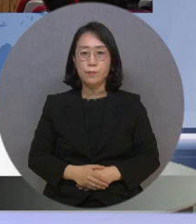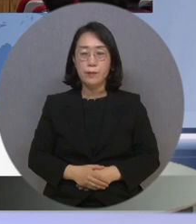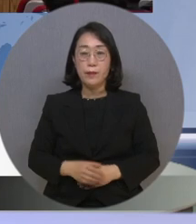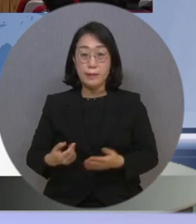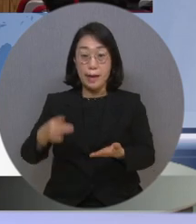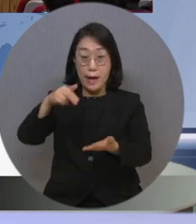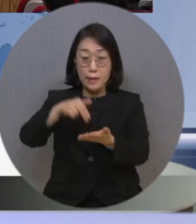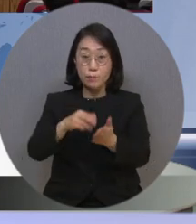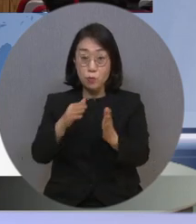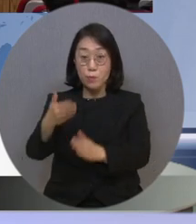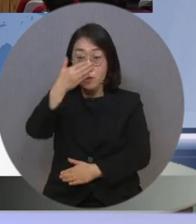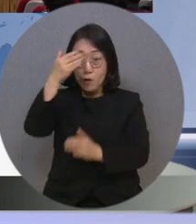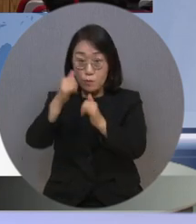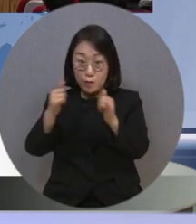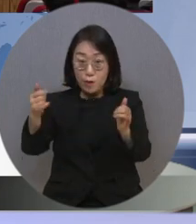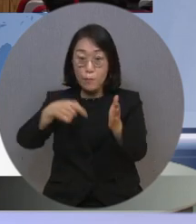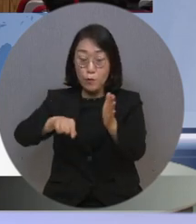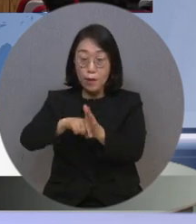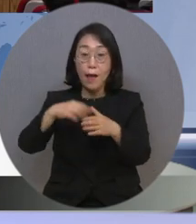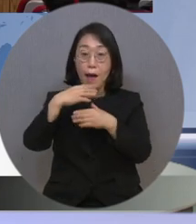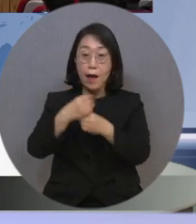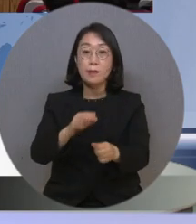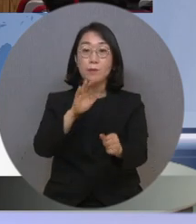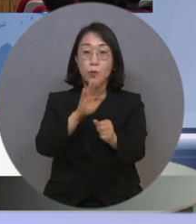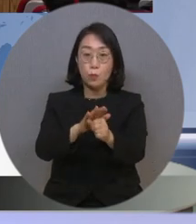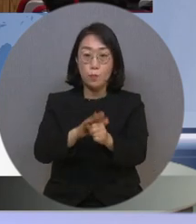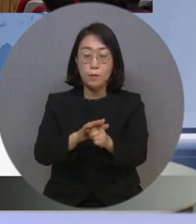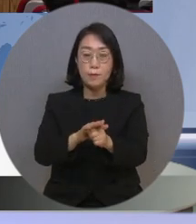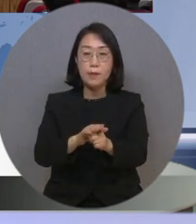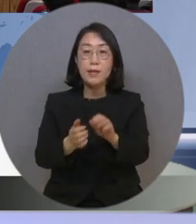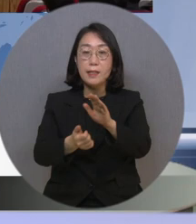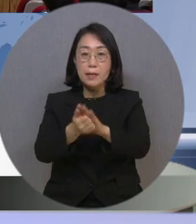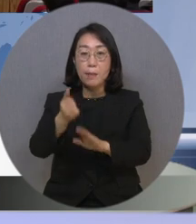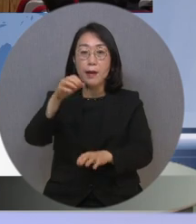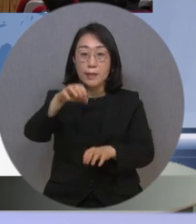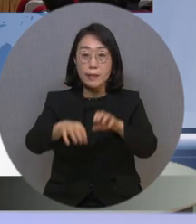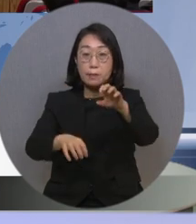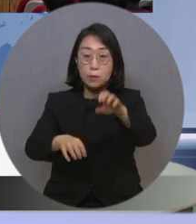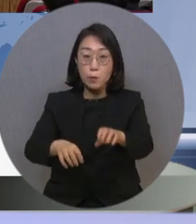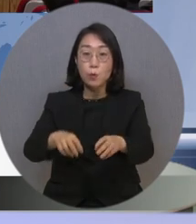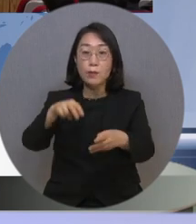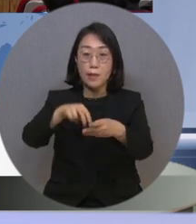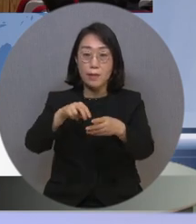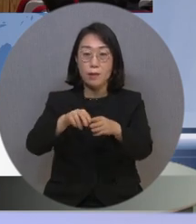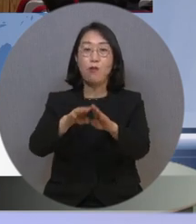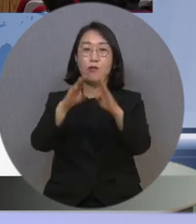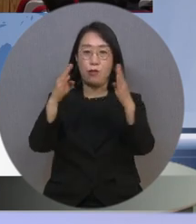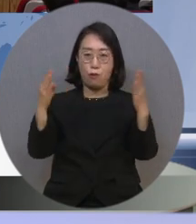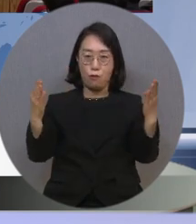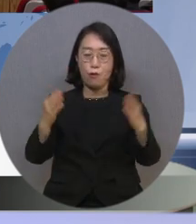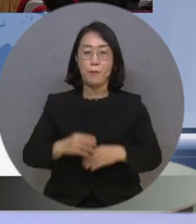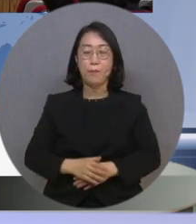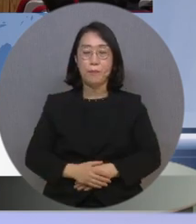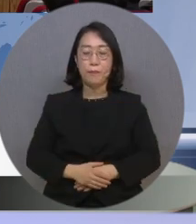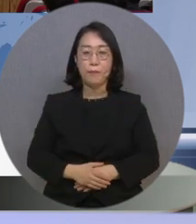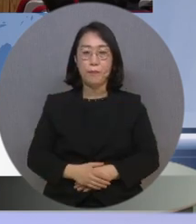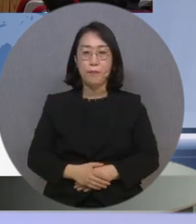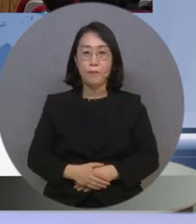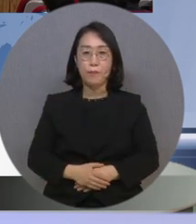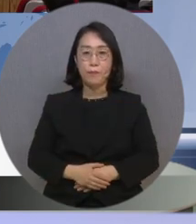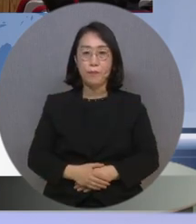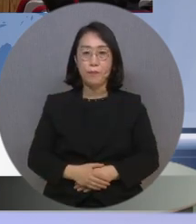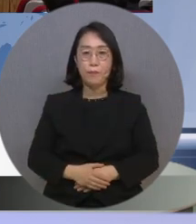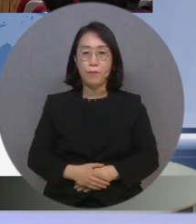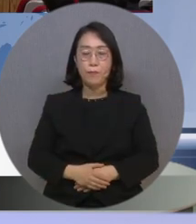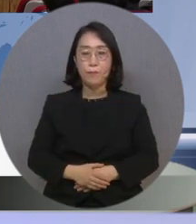자립준비 청년들의 안정적인 사회 진출을 돕는 희망 디딤돌 전남센터가 문을 열었습니다. 김정현 기자가